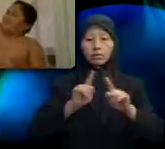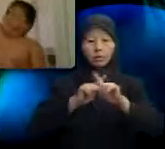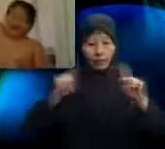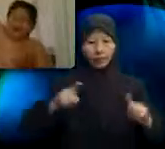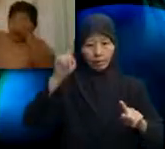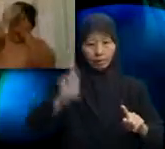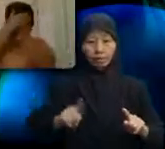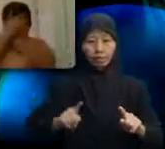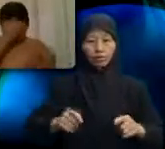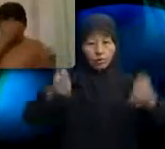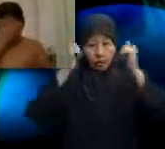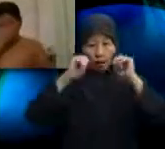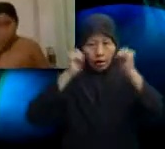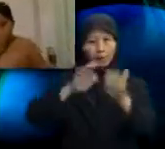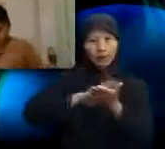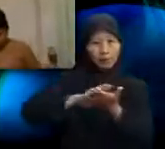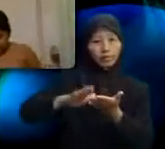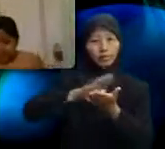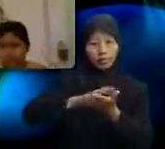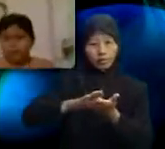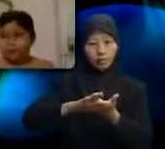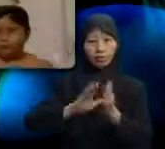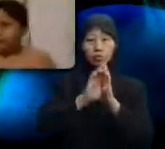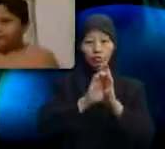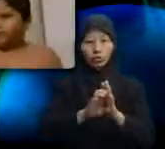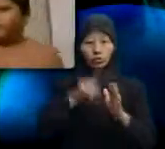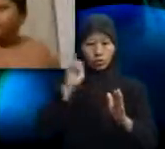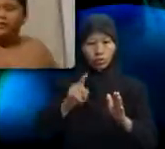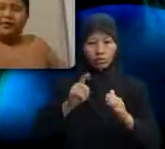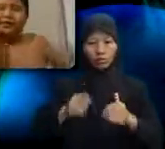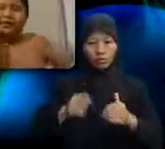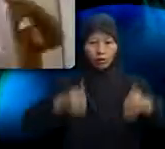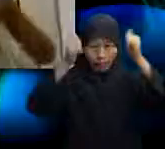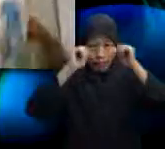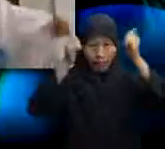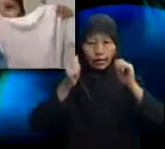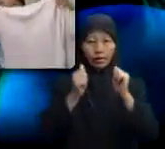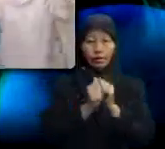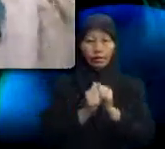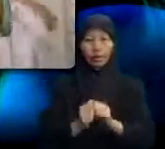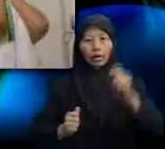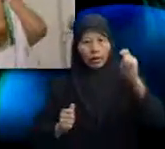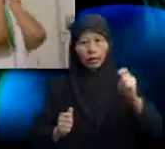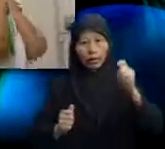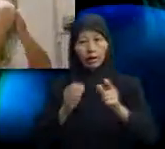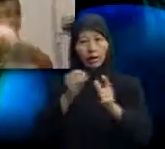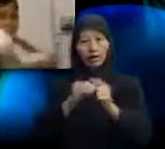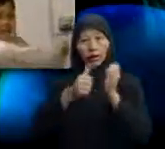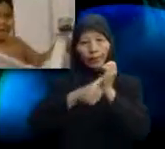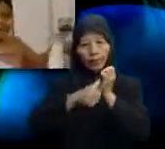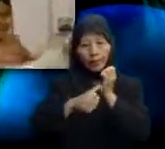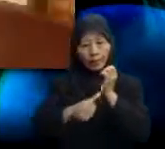sebaliknya, pastikan badan kita cukup bersih. Misalnya, kita lengkapkan mandi kita dengan buang air kecil atau